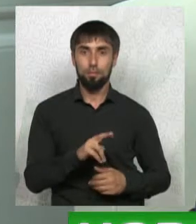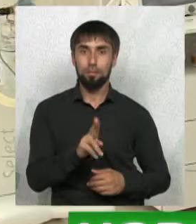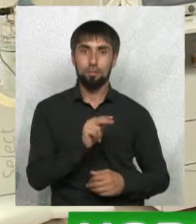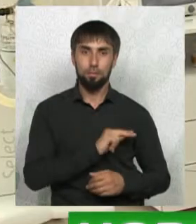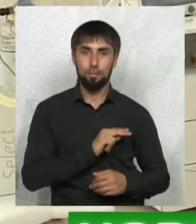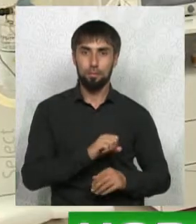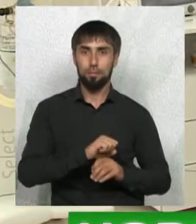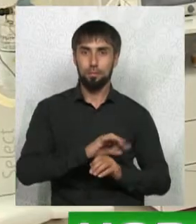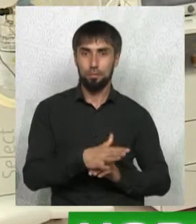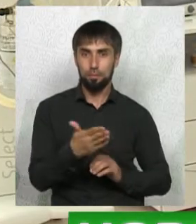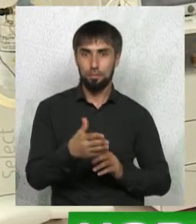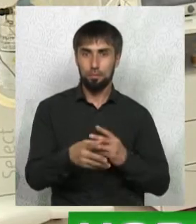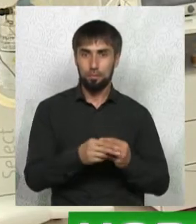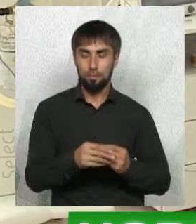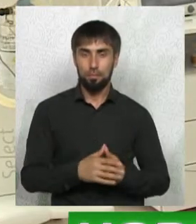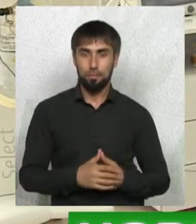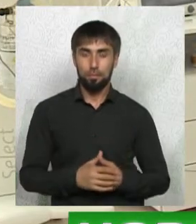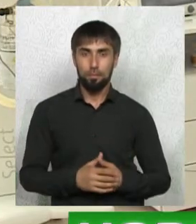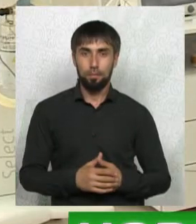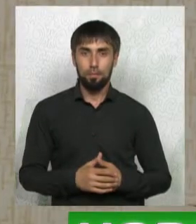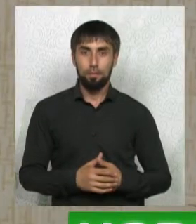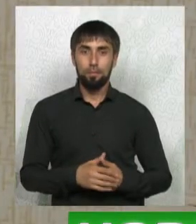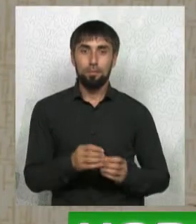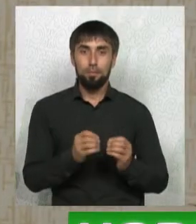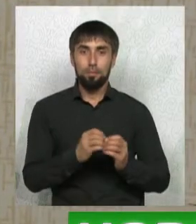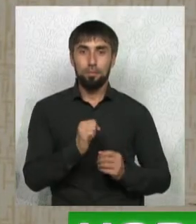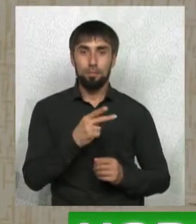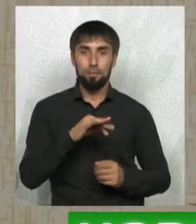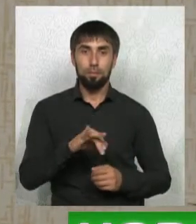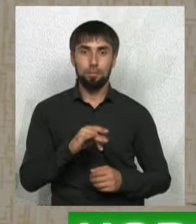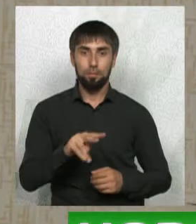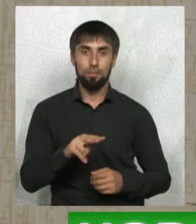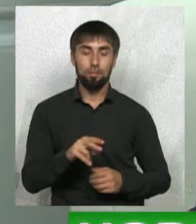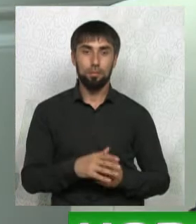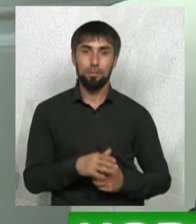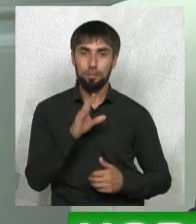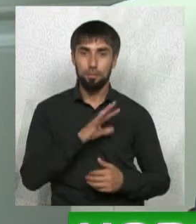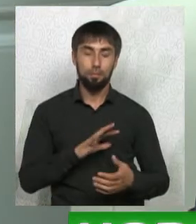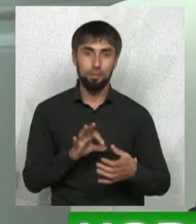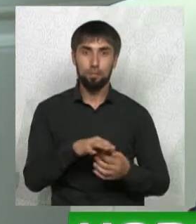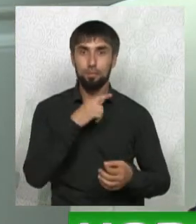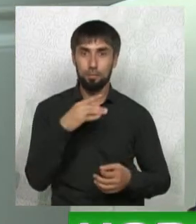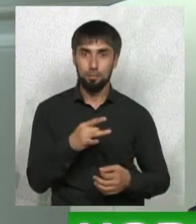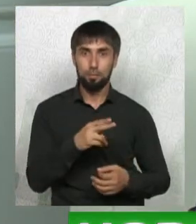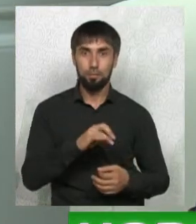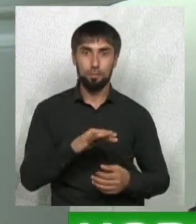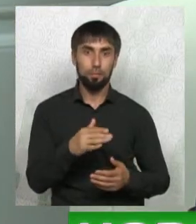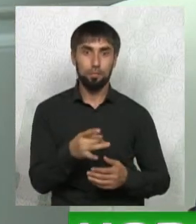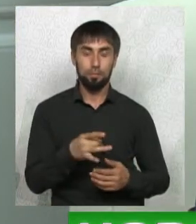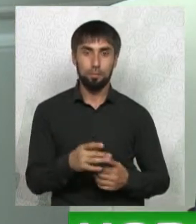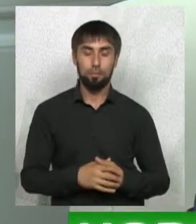для работающих с ковидными пациентами, 10 аппаратов ИВЛ. Удалось сейчас включить республику Ингушетия в перечень